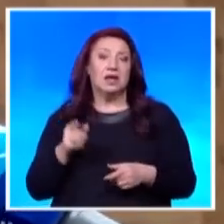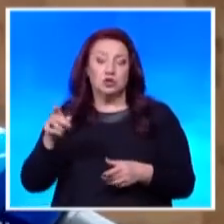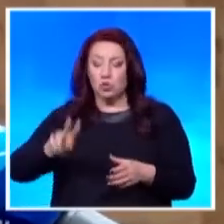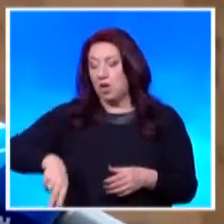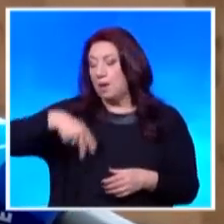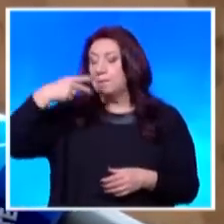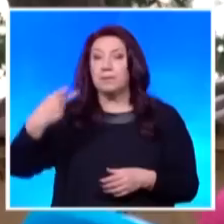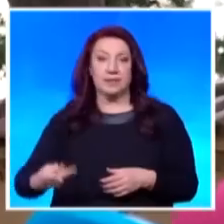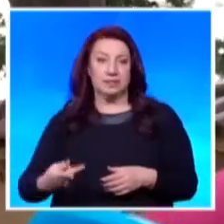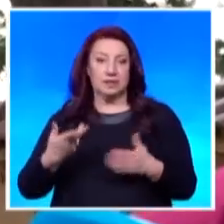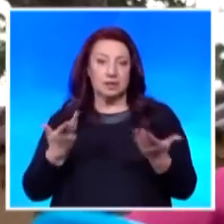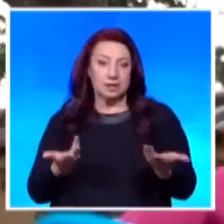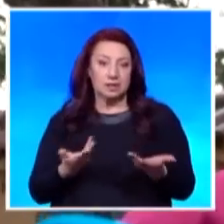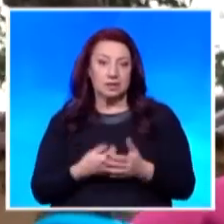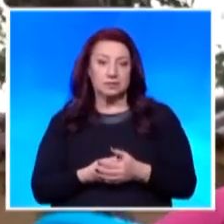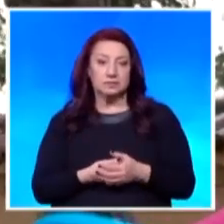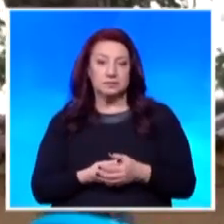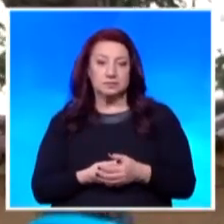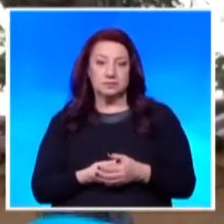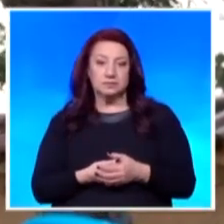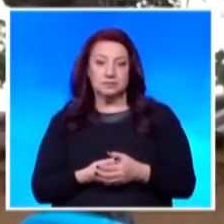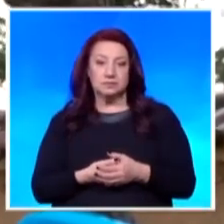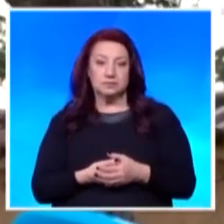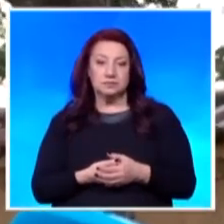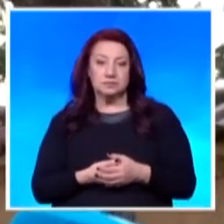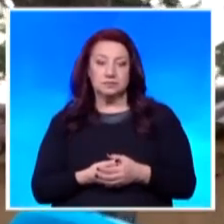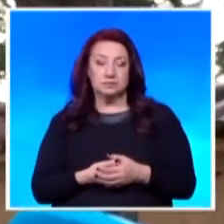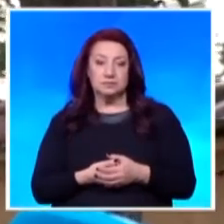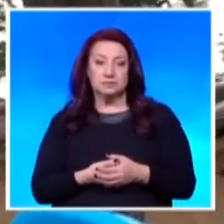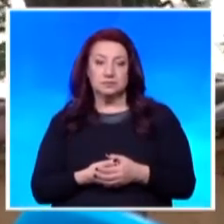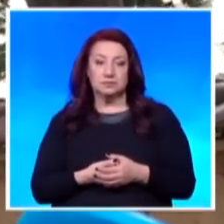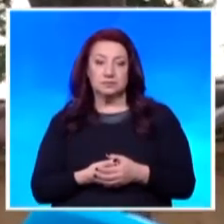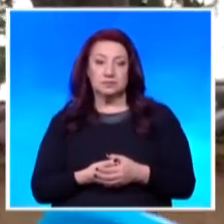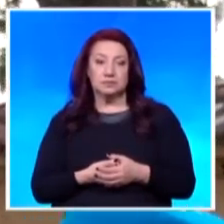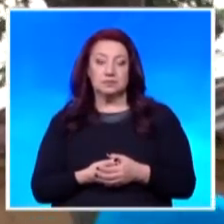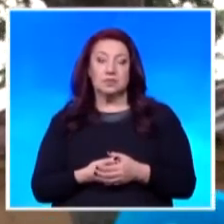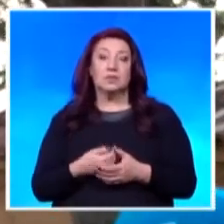пада на земята. И тогава вече